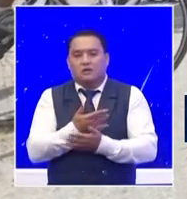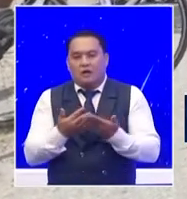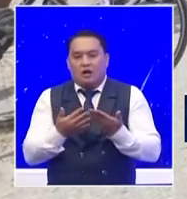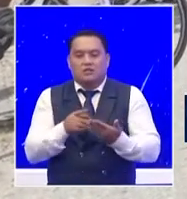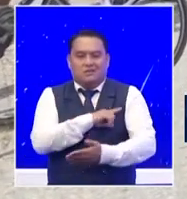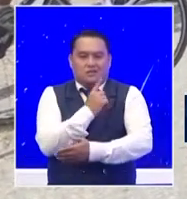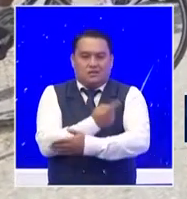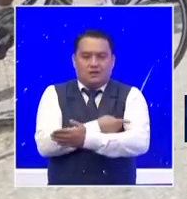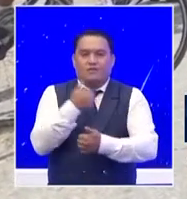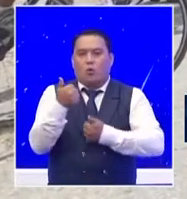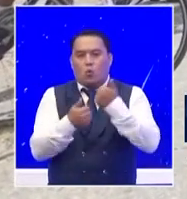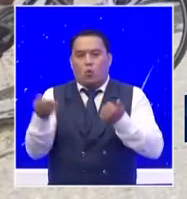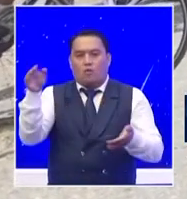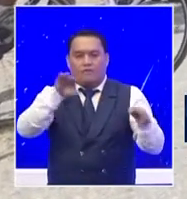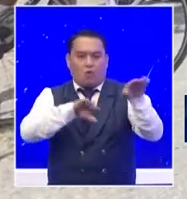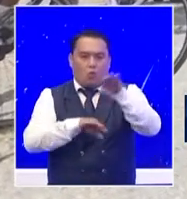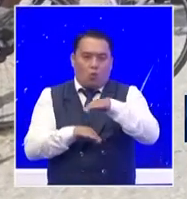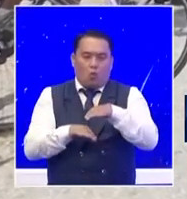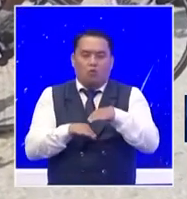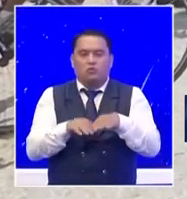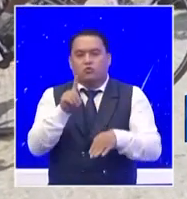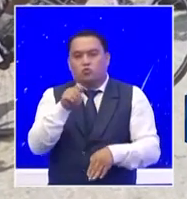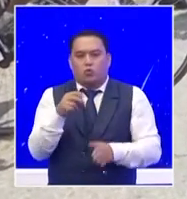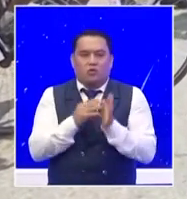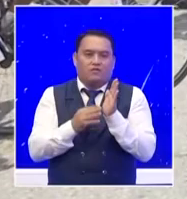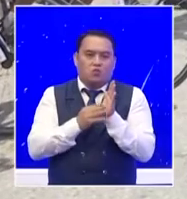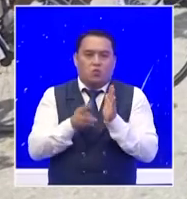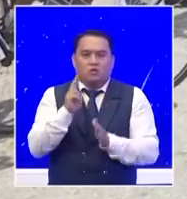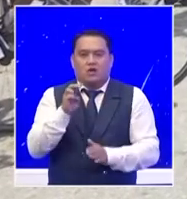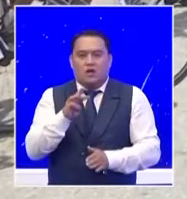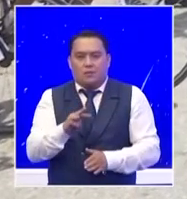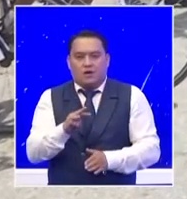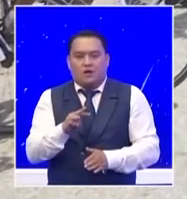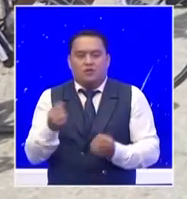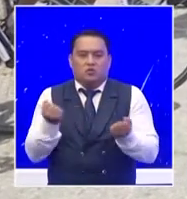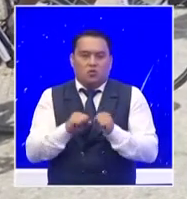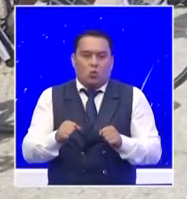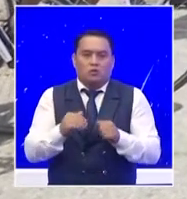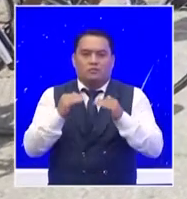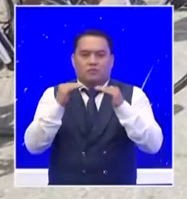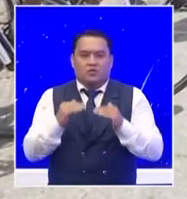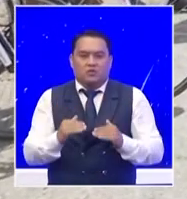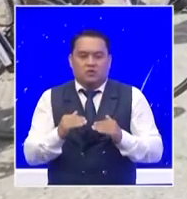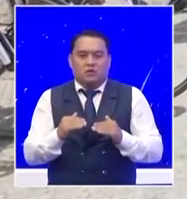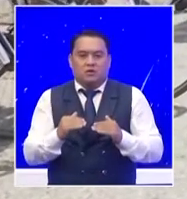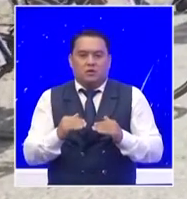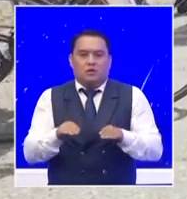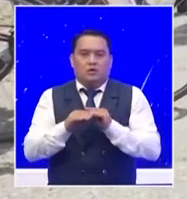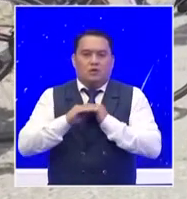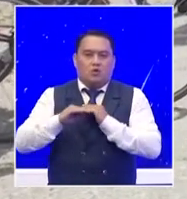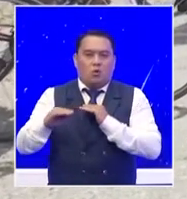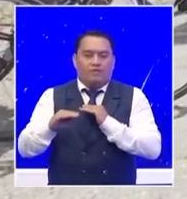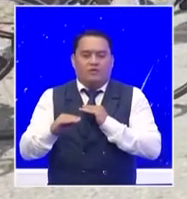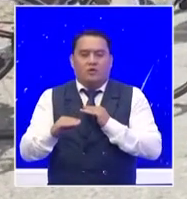силы. Едем в горы, объем около 190 километров. А после этого мы скоростимся, ездим за машиной, там разгоняем. Ну,